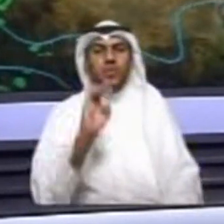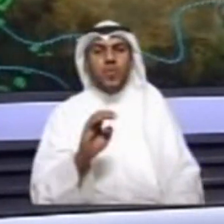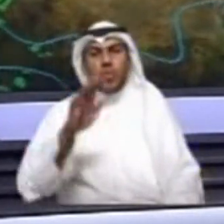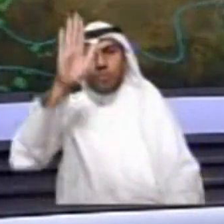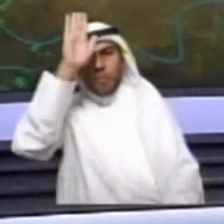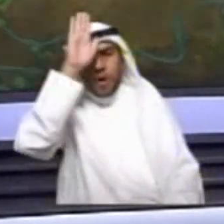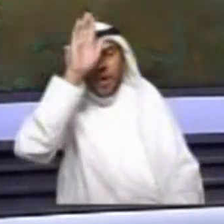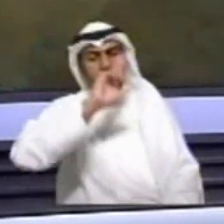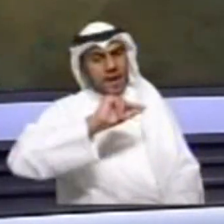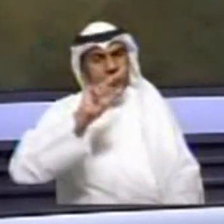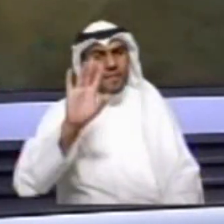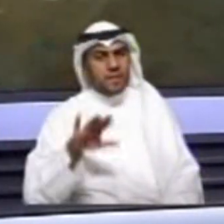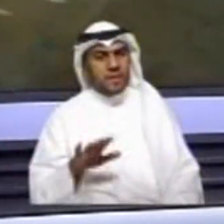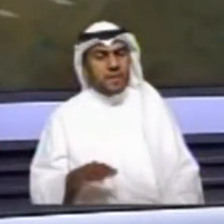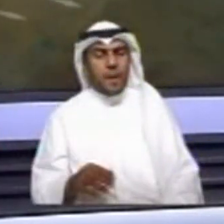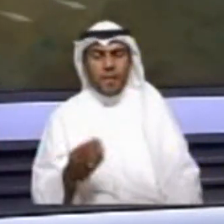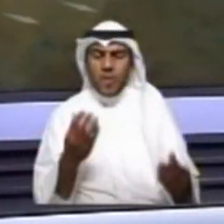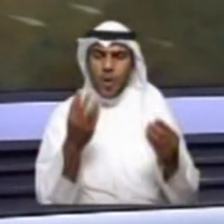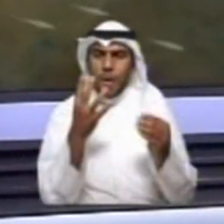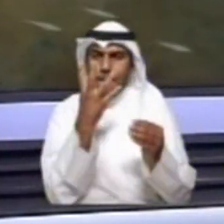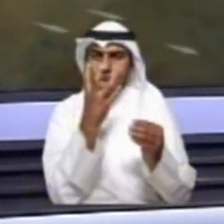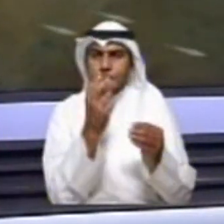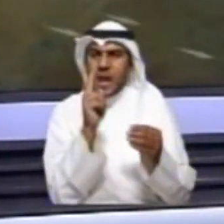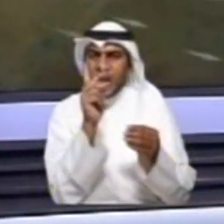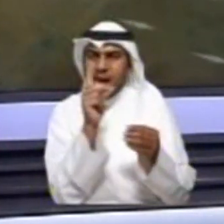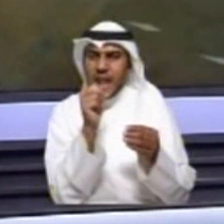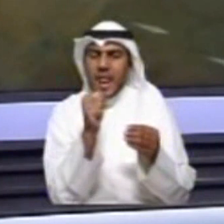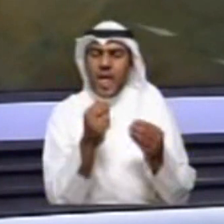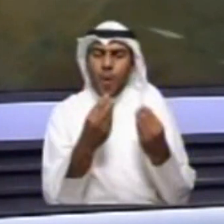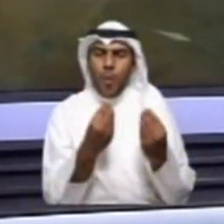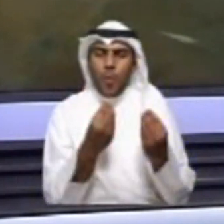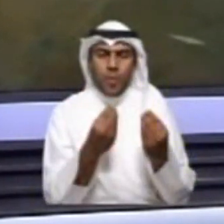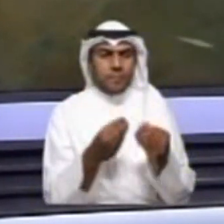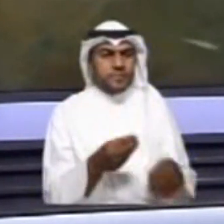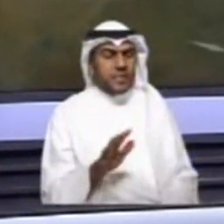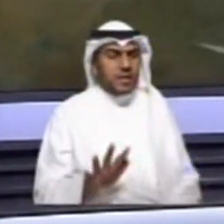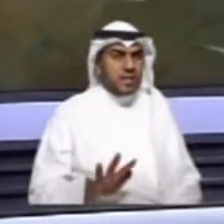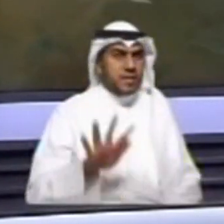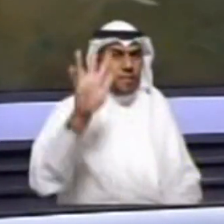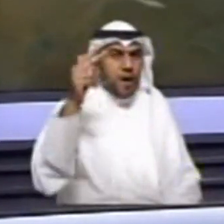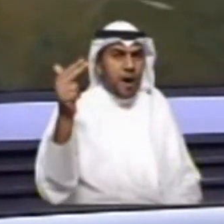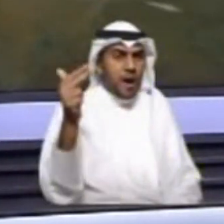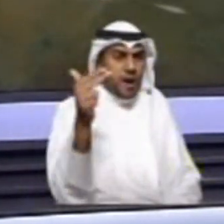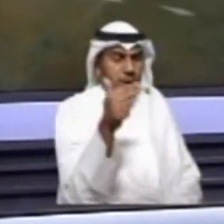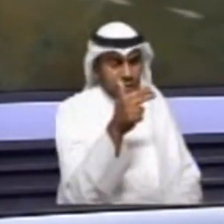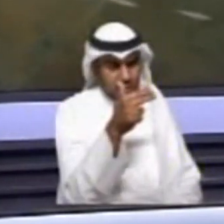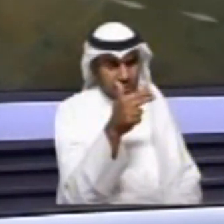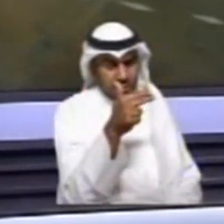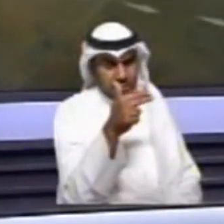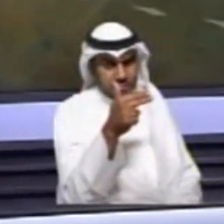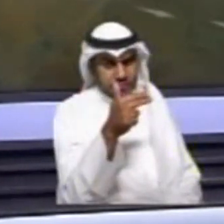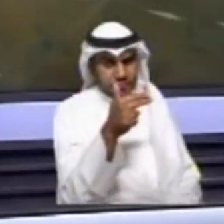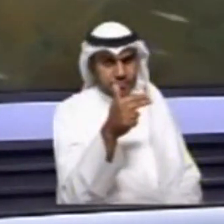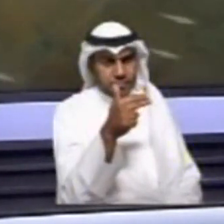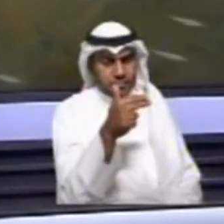نتأثر ب يعني اعتدال ملحوظ خلال الليلتين القادمتين. لذلك الليلة إن شاء الله الرياح الشمالية الغربية تستمر، فالأجواء